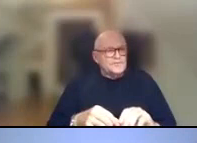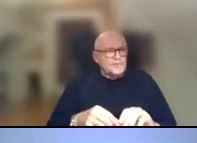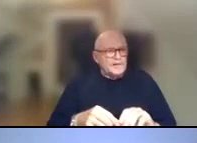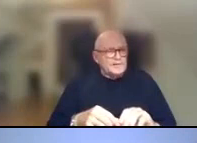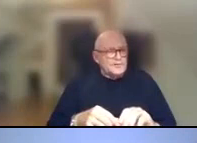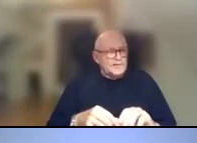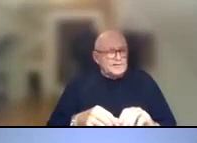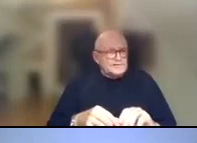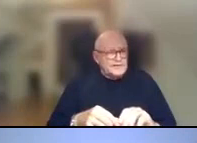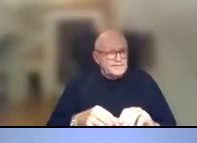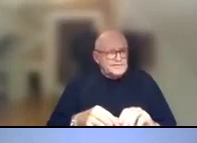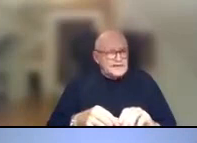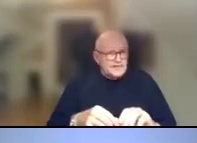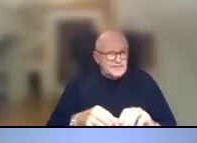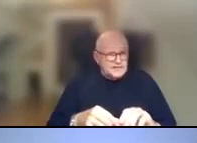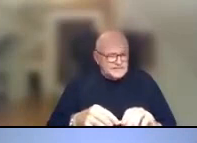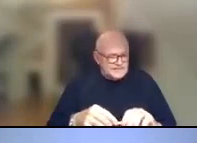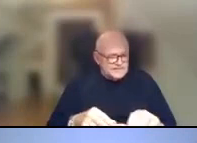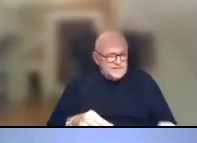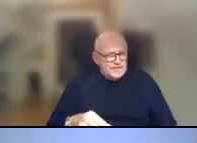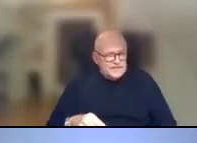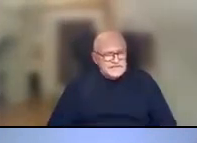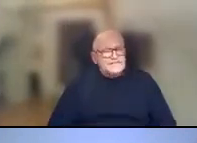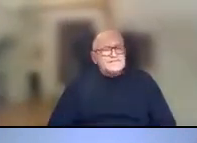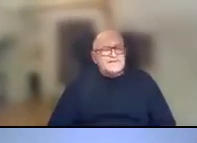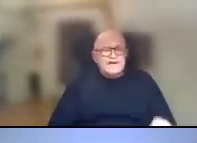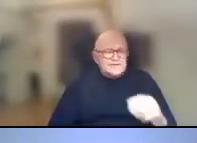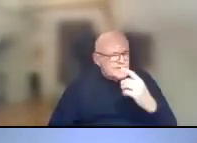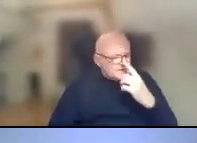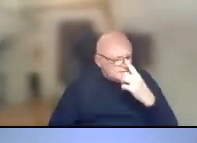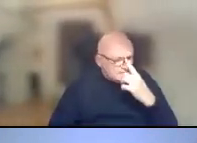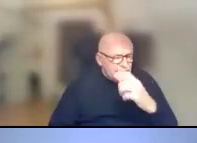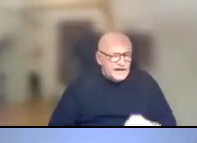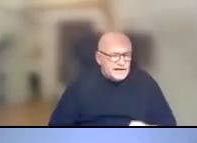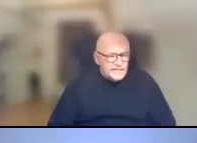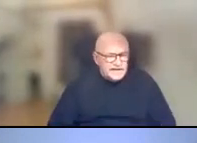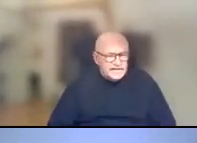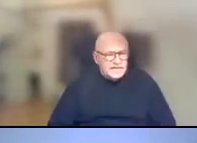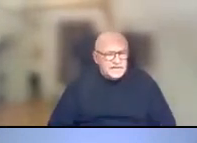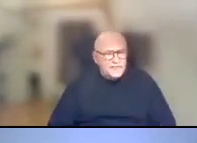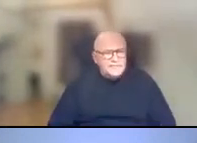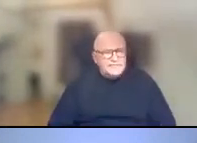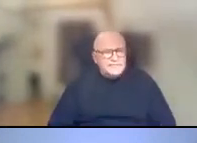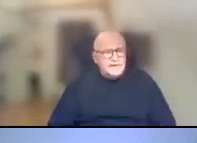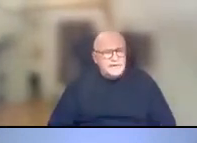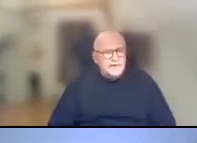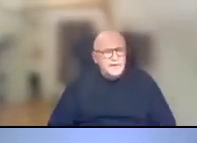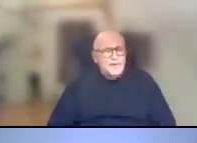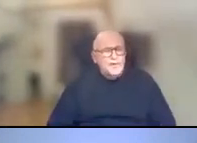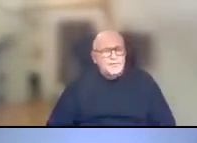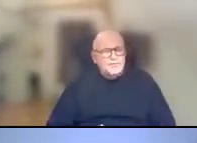eine Blutprobe entnommen hat, das Ergebnis abgewartet hat. Das kam 2 Tage später und es war ein